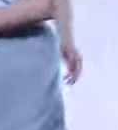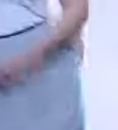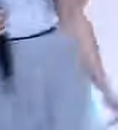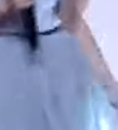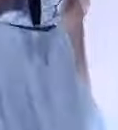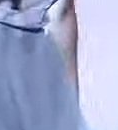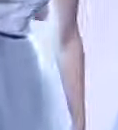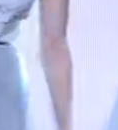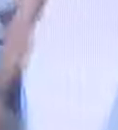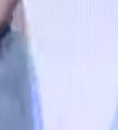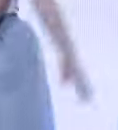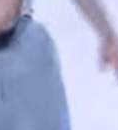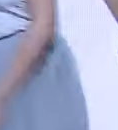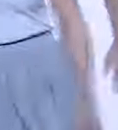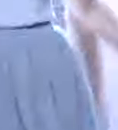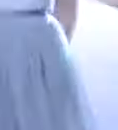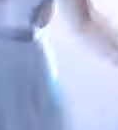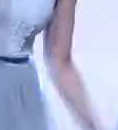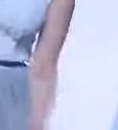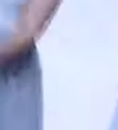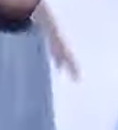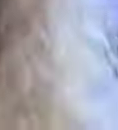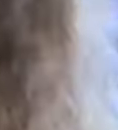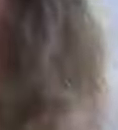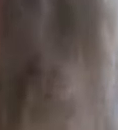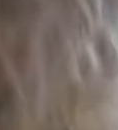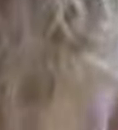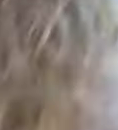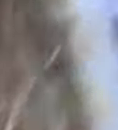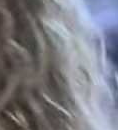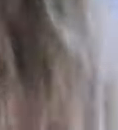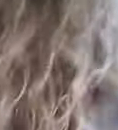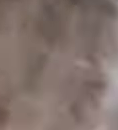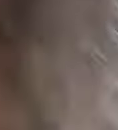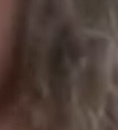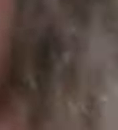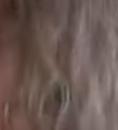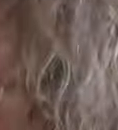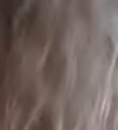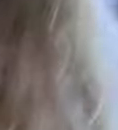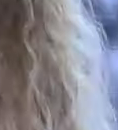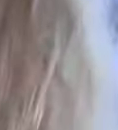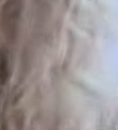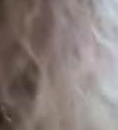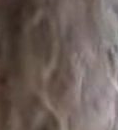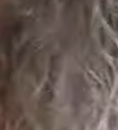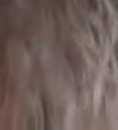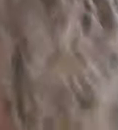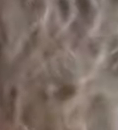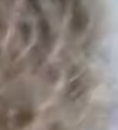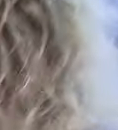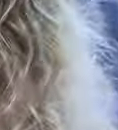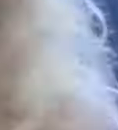wszystko, bo bardzo tego chcesz. Oh, oh, oh. Oh, oh,